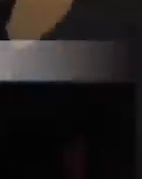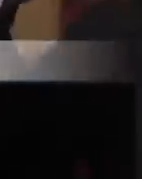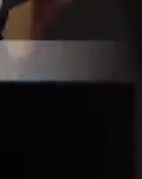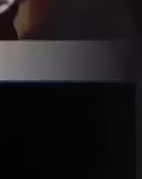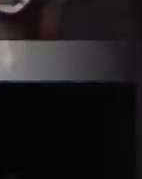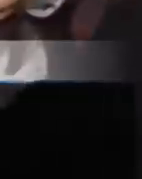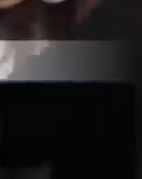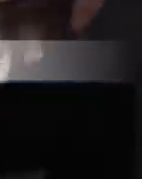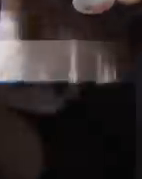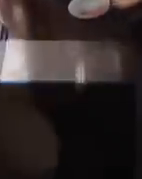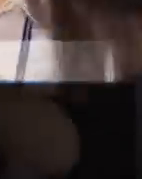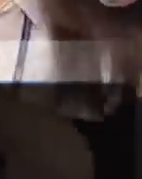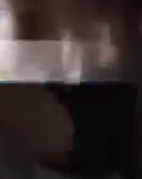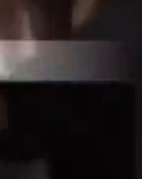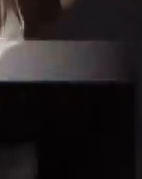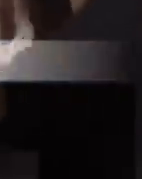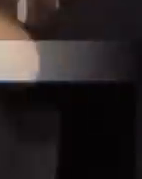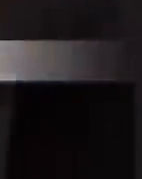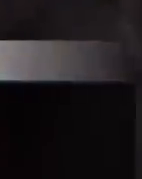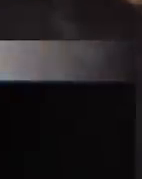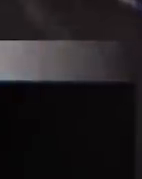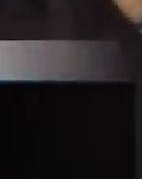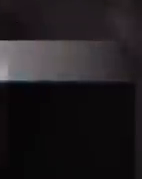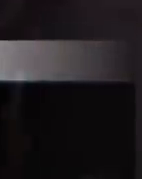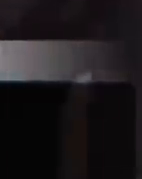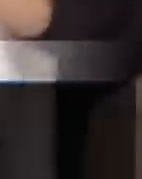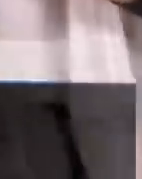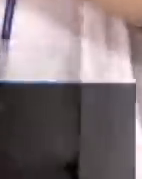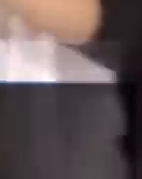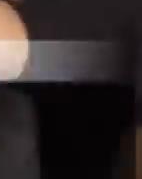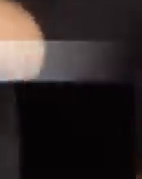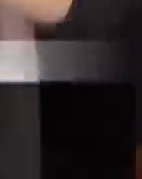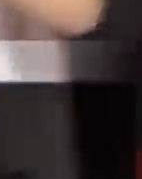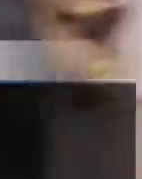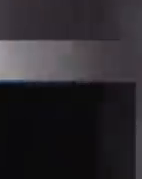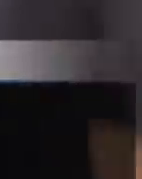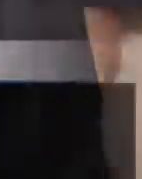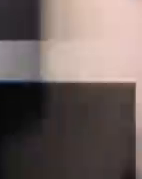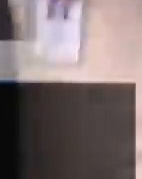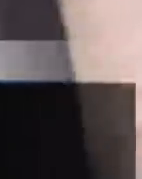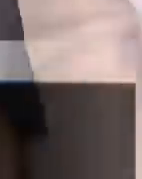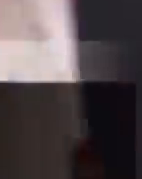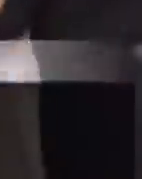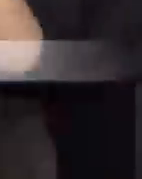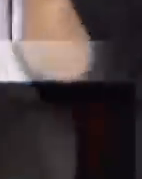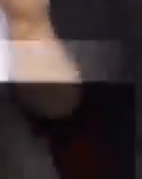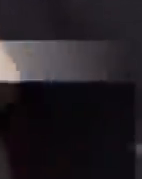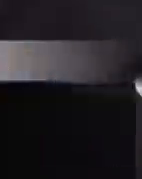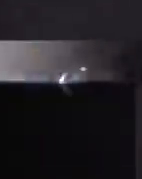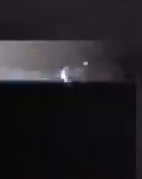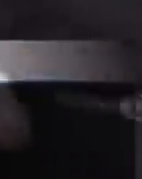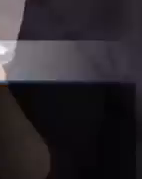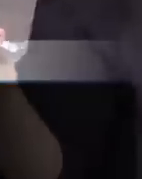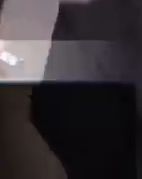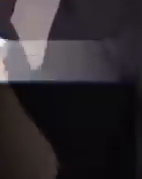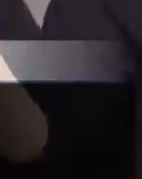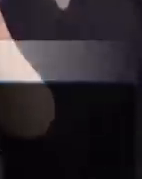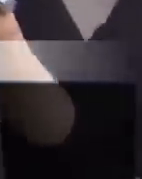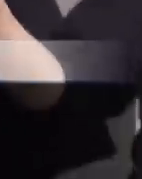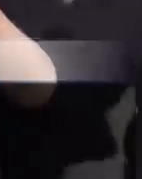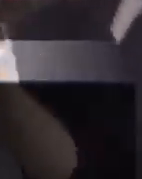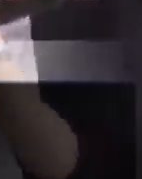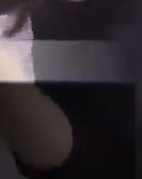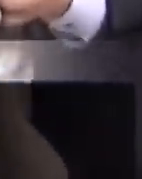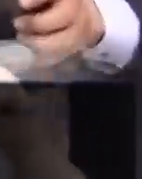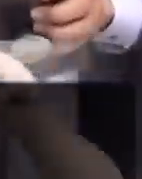의견을 듣고 있습니다. 의원 전체 의견 듣고 계시는 거예요? 가능하면 많은 분들의 의견을 들으려고 합니다. 추가적인